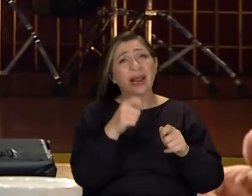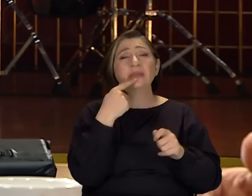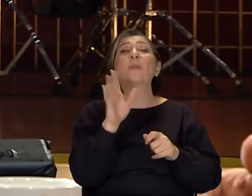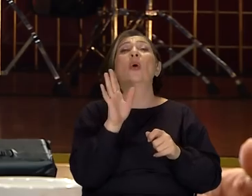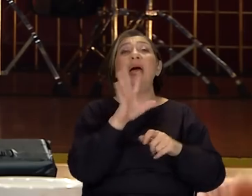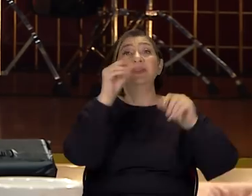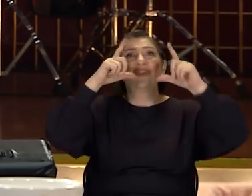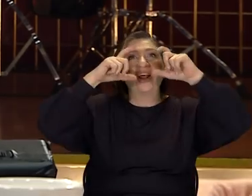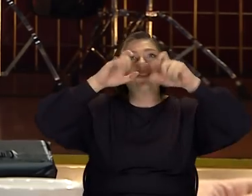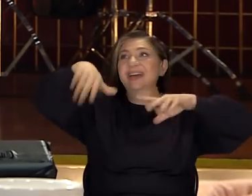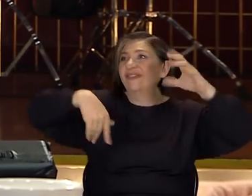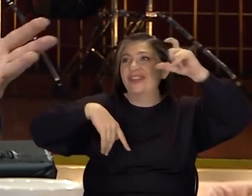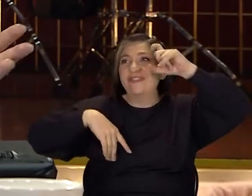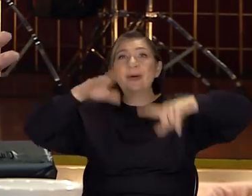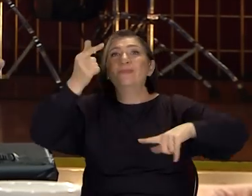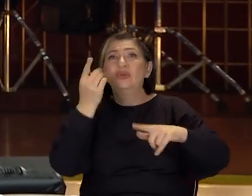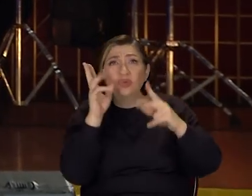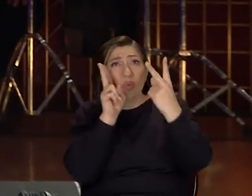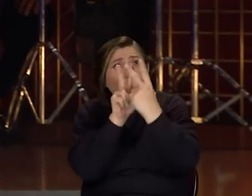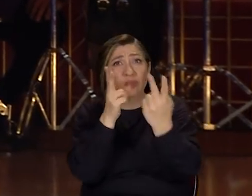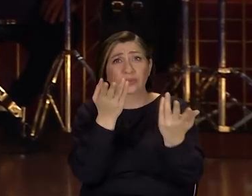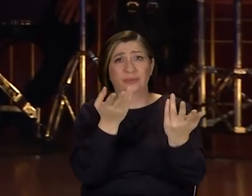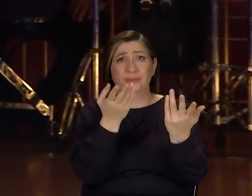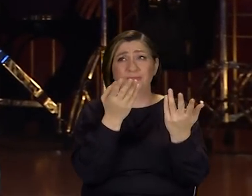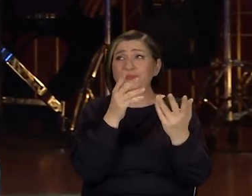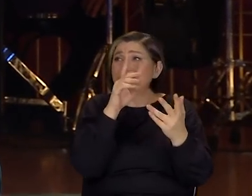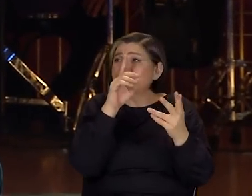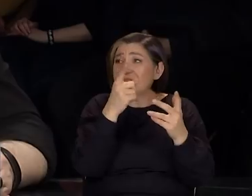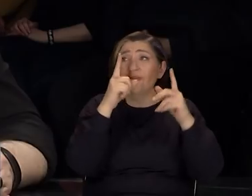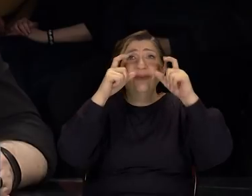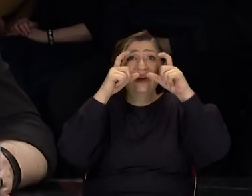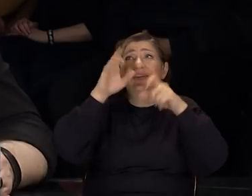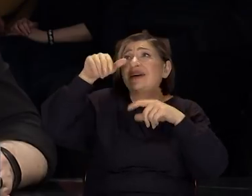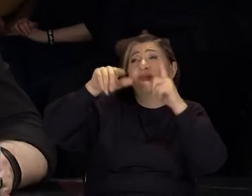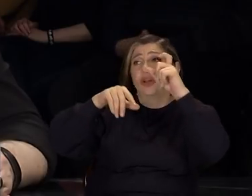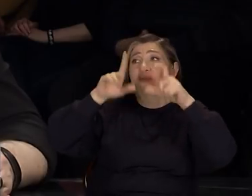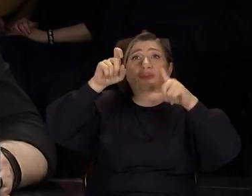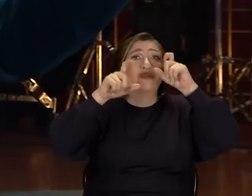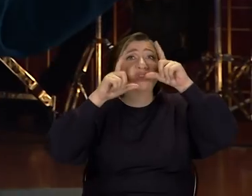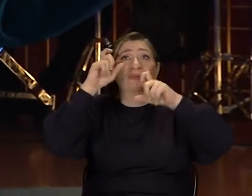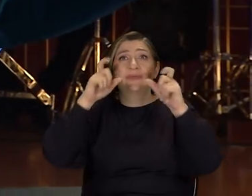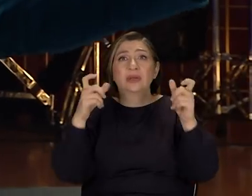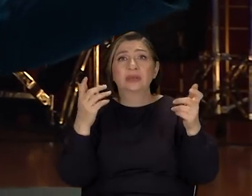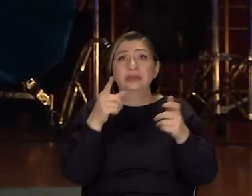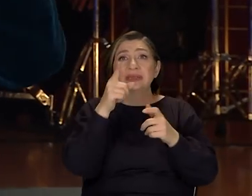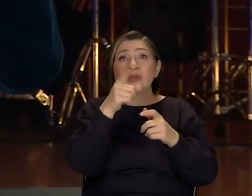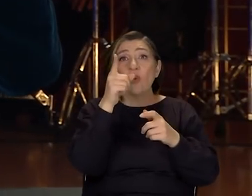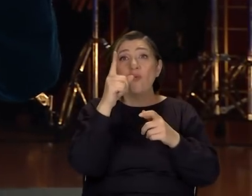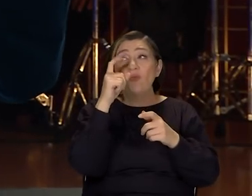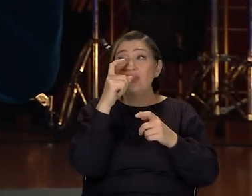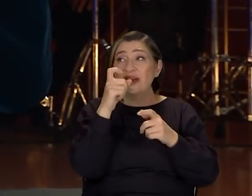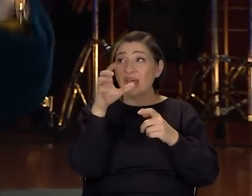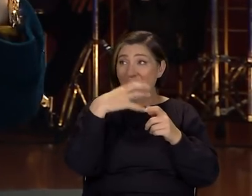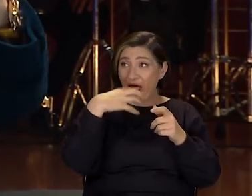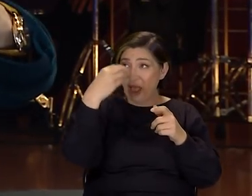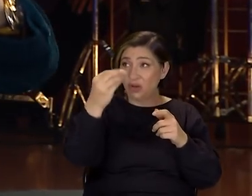yok. Herkes sanki biraz önce görüşmemişiz gibi aynen. sadece fotoğraf çekiliyor ve senden o fotoğraf